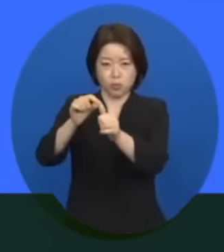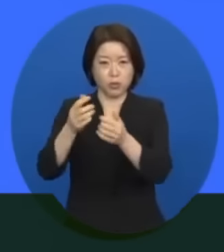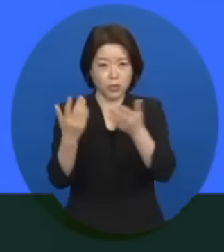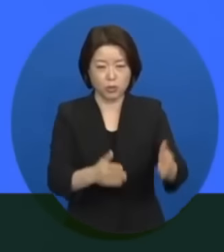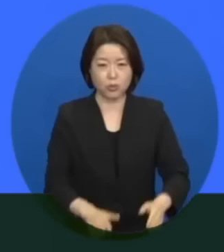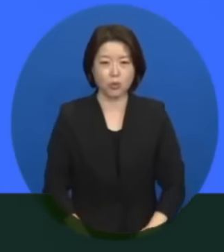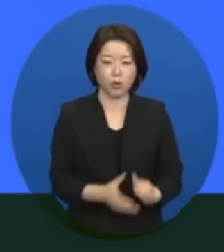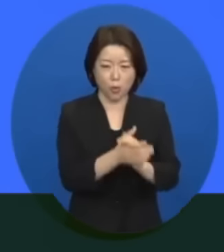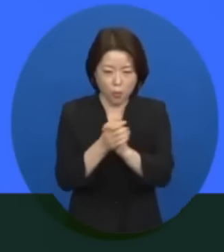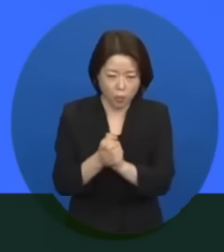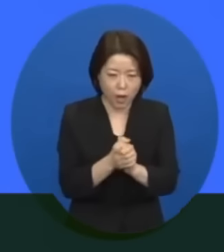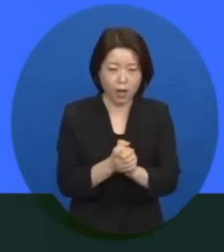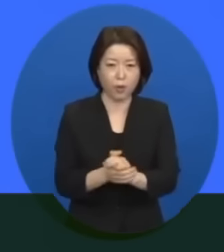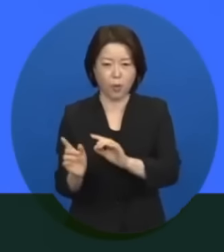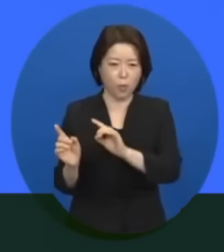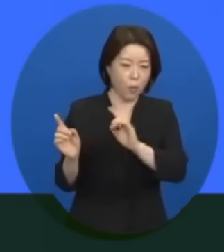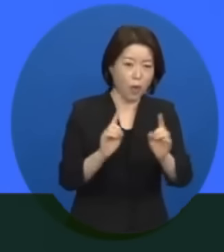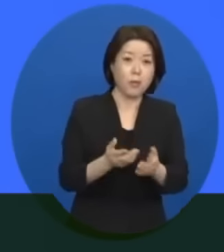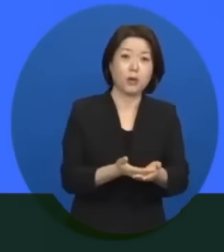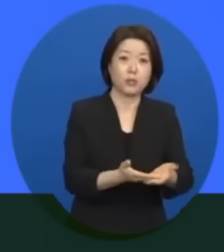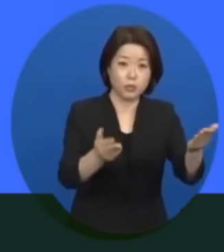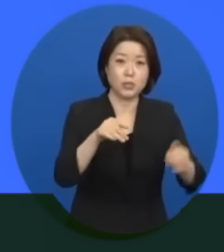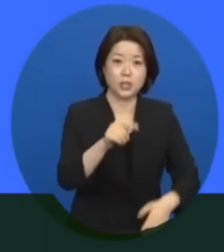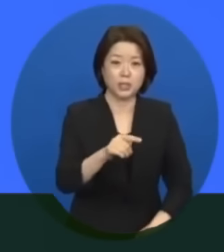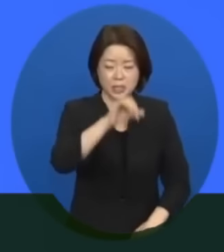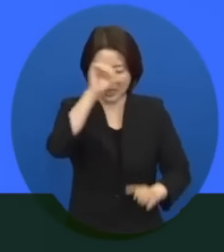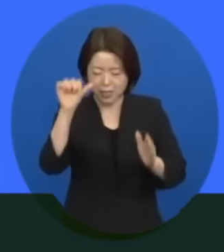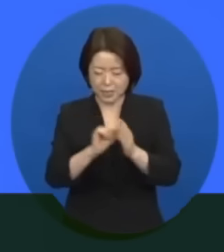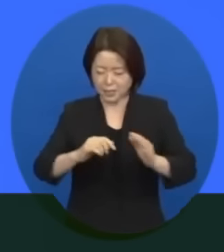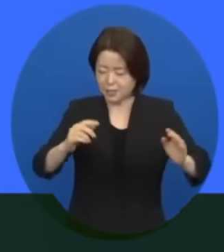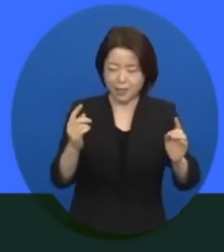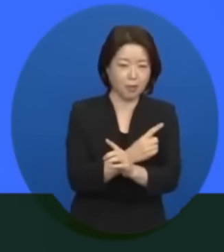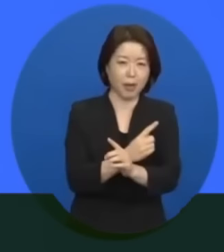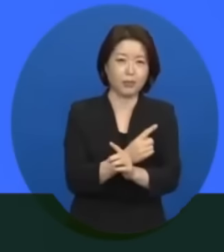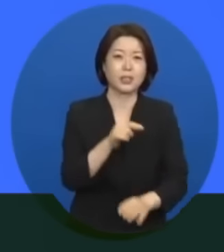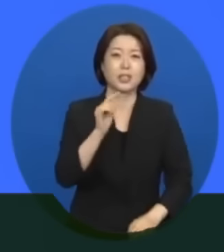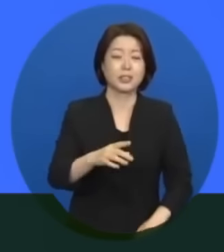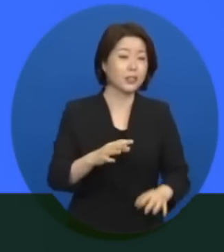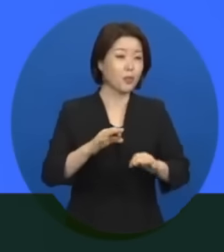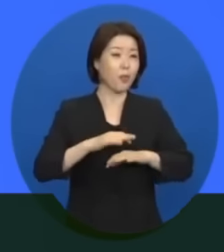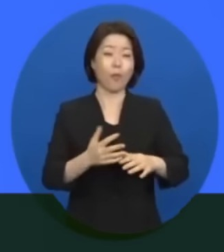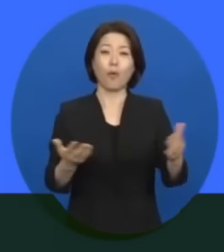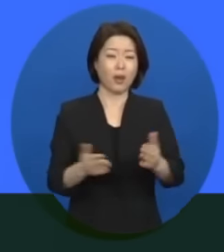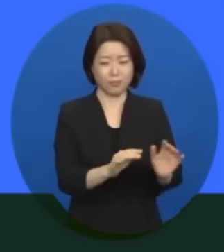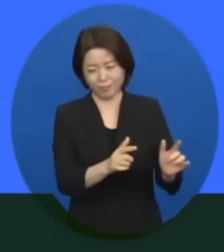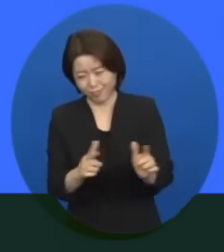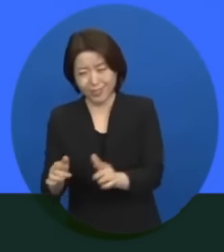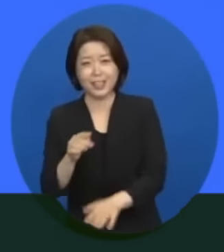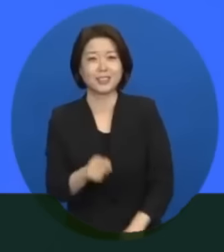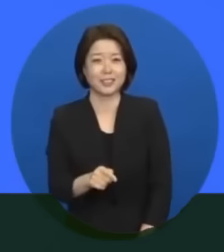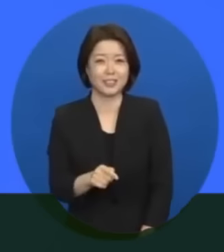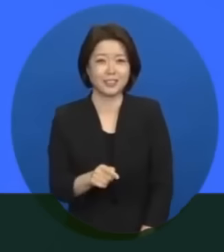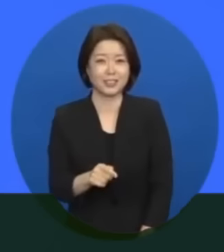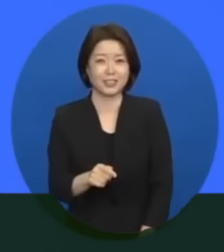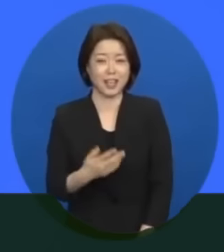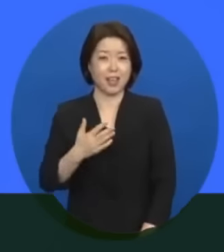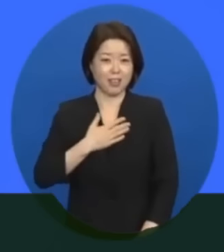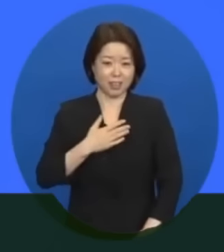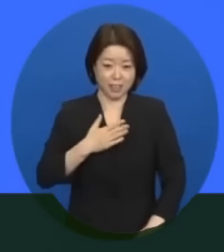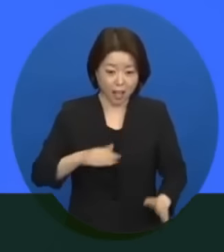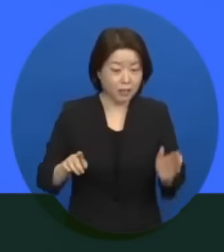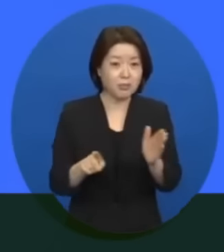하며 회복시키는 인생을 바꾸는 그 놀라운 일을 나를